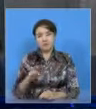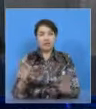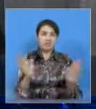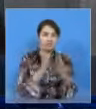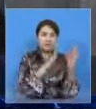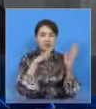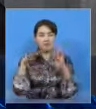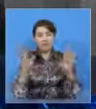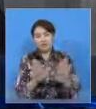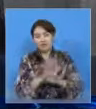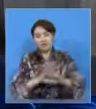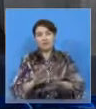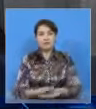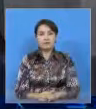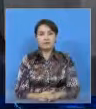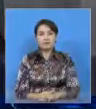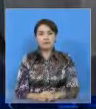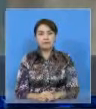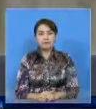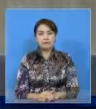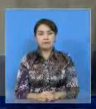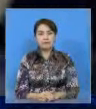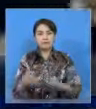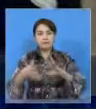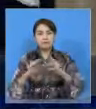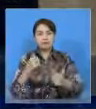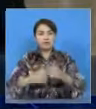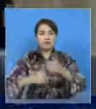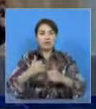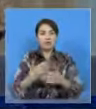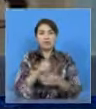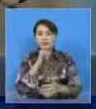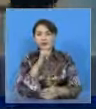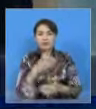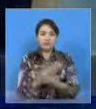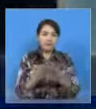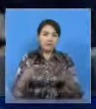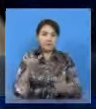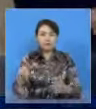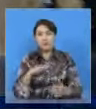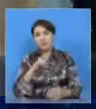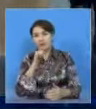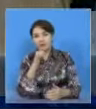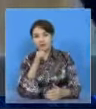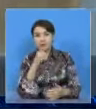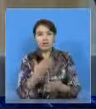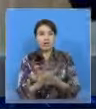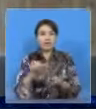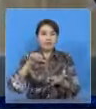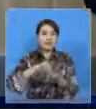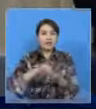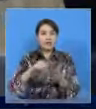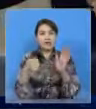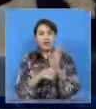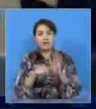«Метеляны». Жақсы орындап шықтым деген ойдамын. Жалпы бұл сайыста бағын сынамаққа бірнеше бала ниет білдірген. Нәтижесінде 6